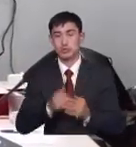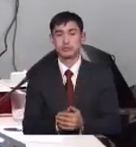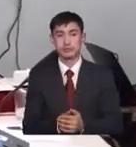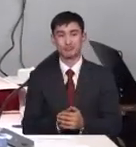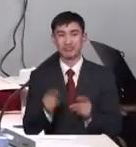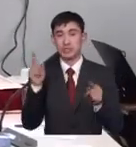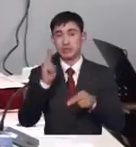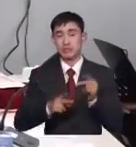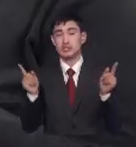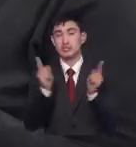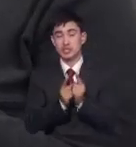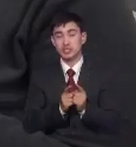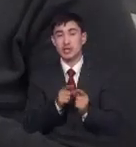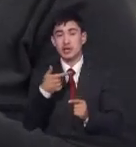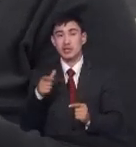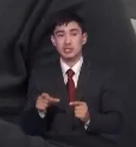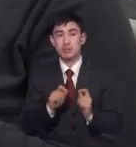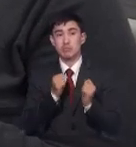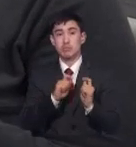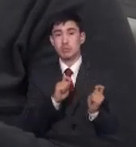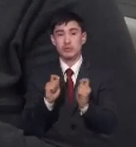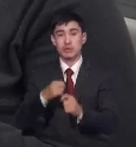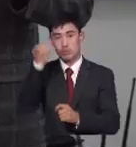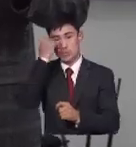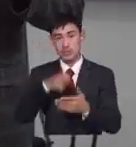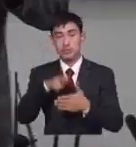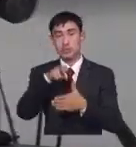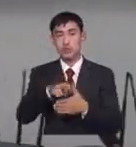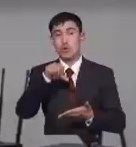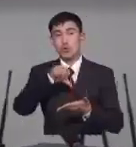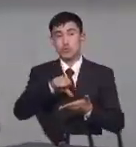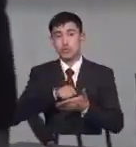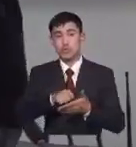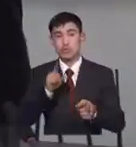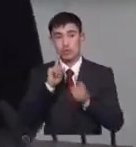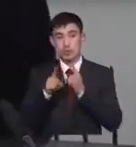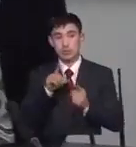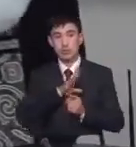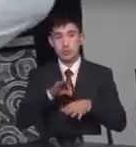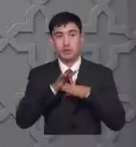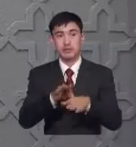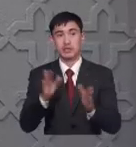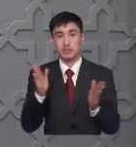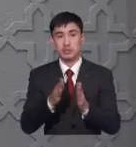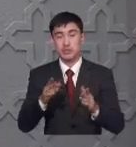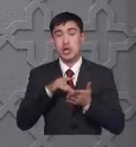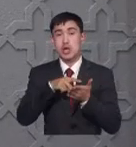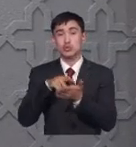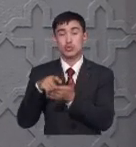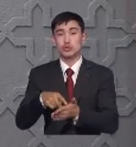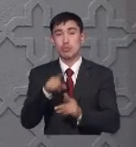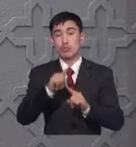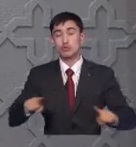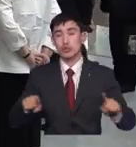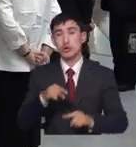встречи ряд граждан были отмечены благодарственными письмами. Кроме того, для участников круглого стола была проведена небольшая экскурсия по музею